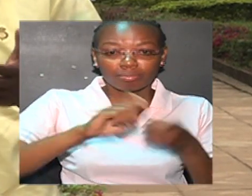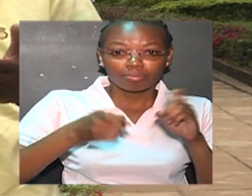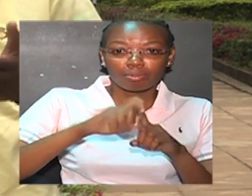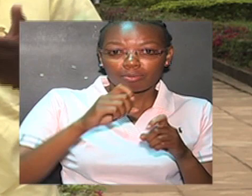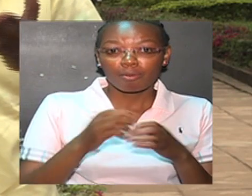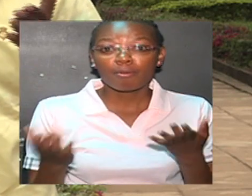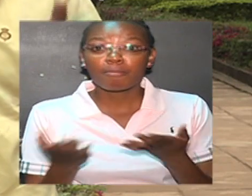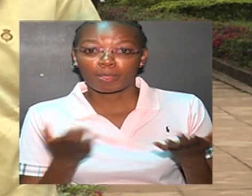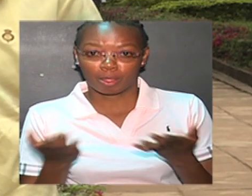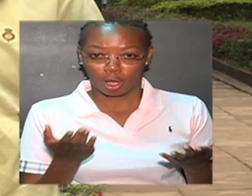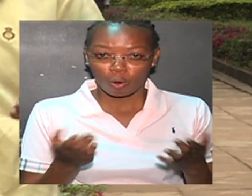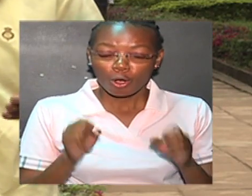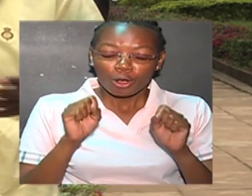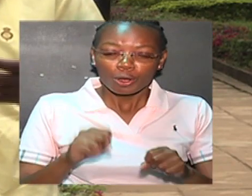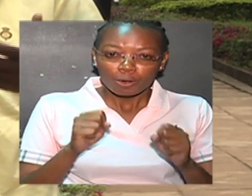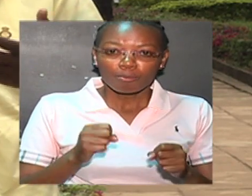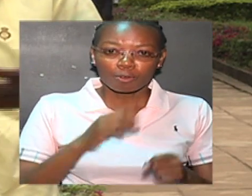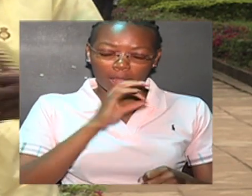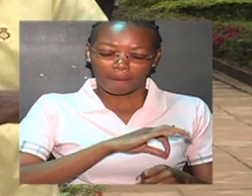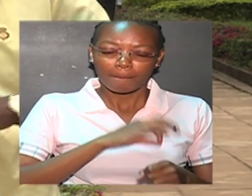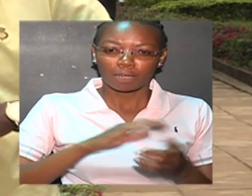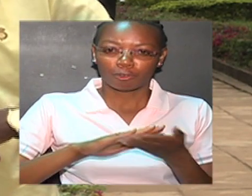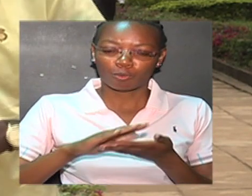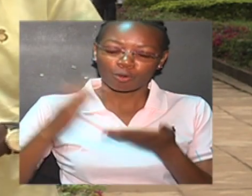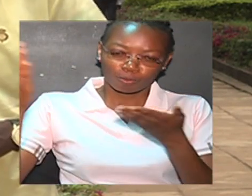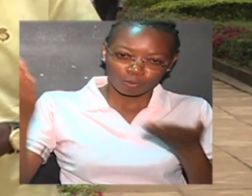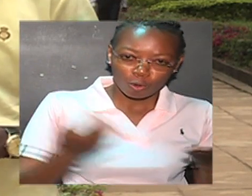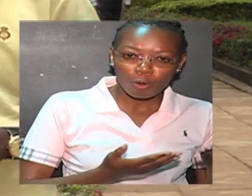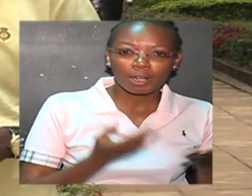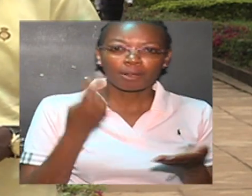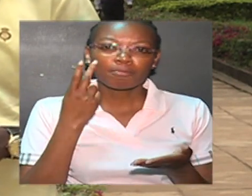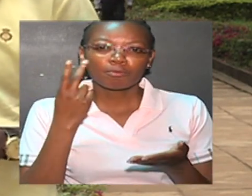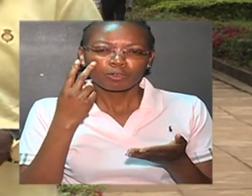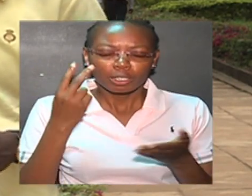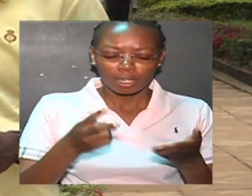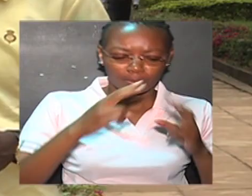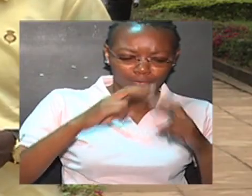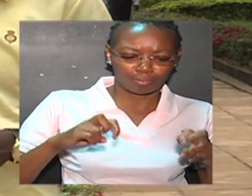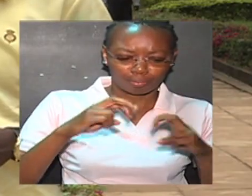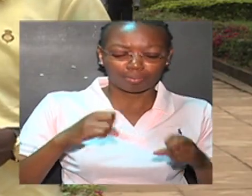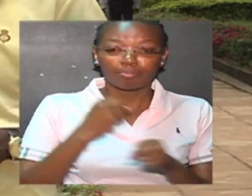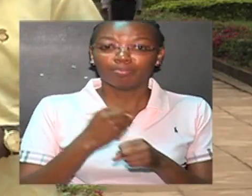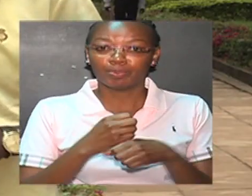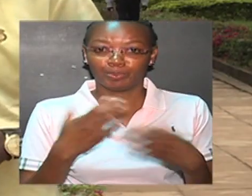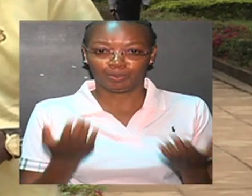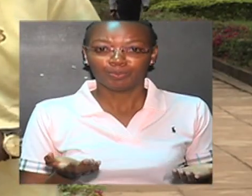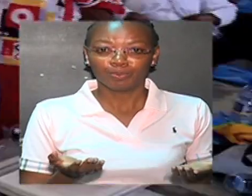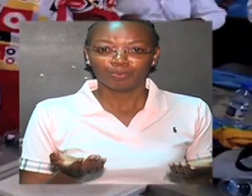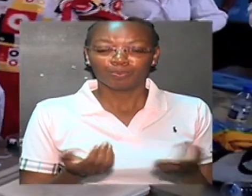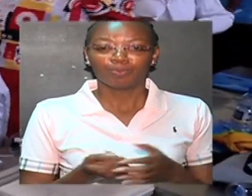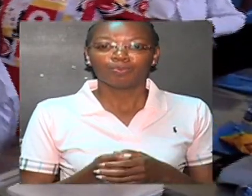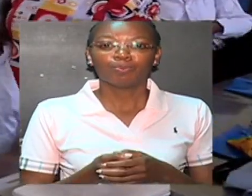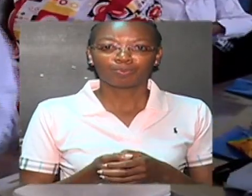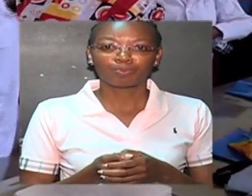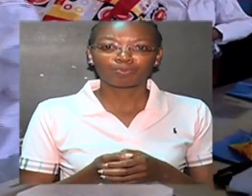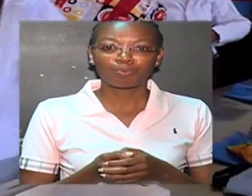dhamana na ni bidhaa zipi shambani tunaweza kuongeza dhamana na faida zake. Karibu katika maabara ya JKUAT ujione.